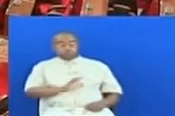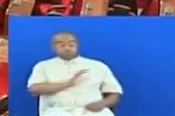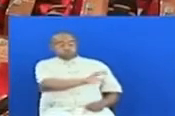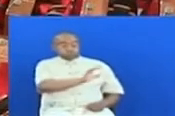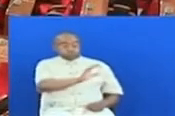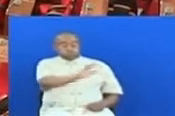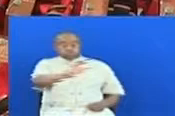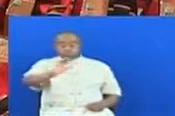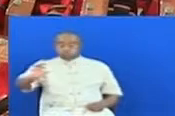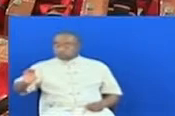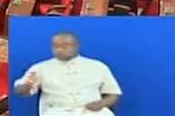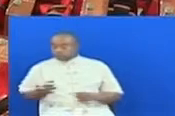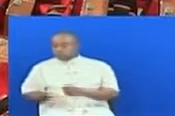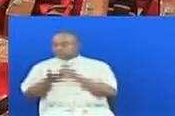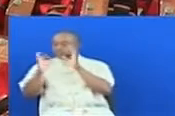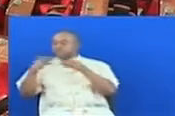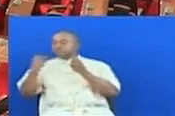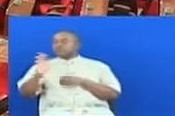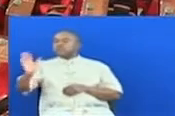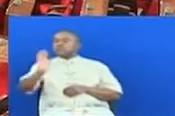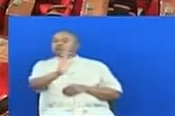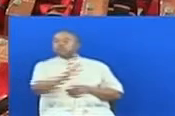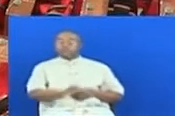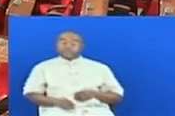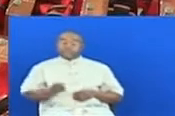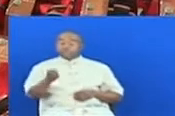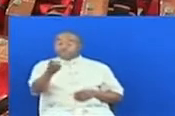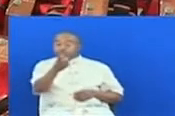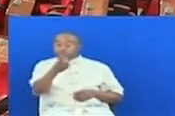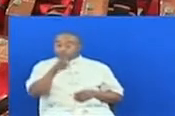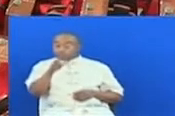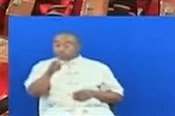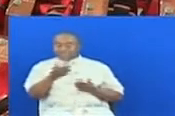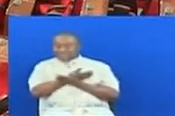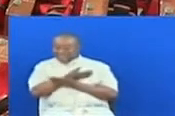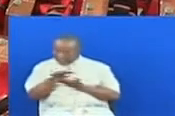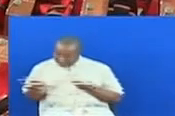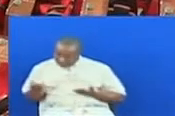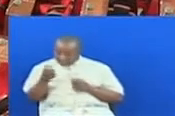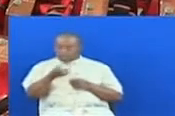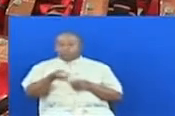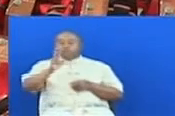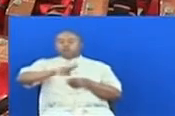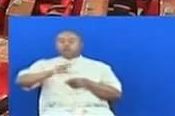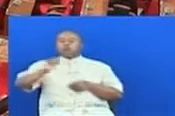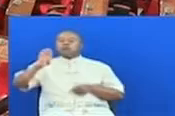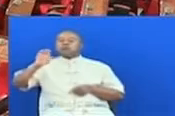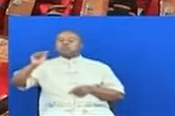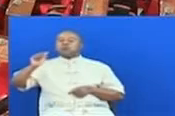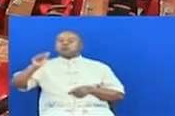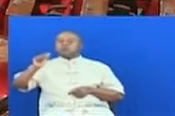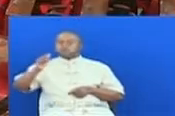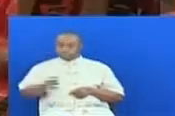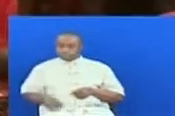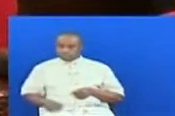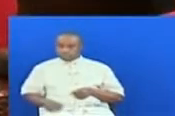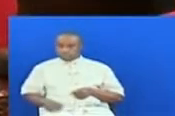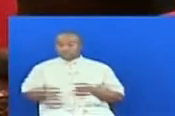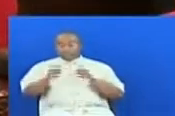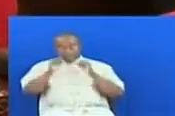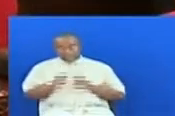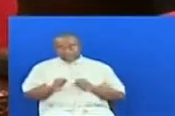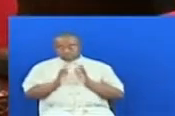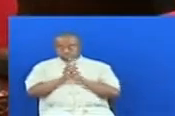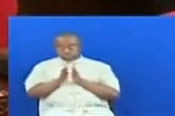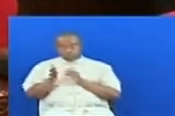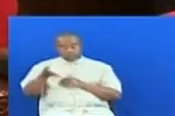haina riba, hilo ndio jambo ambalo sio la kawaida, na tuishukuru serikali hii. Jambo lingine ambalo nataka